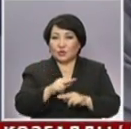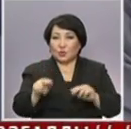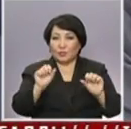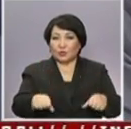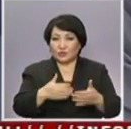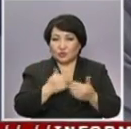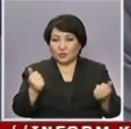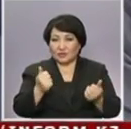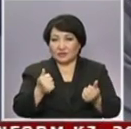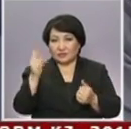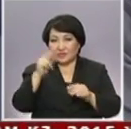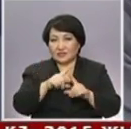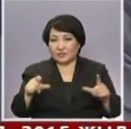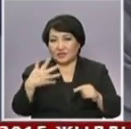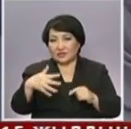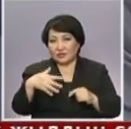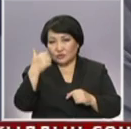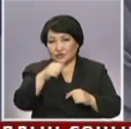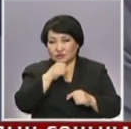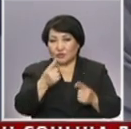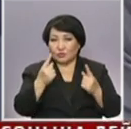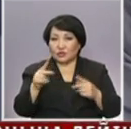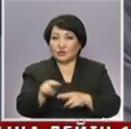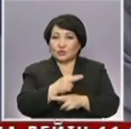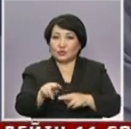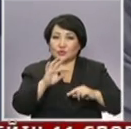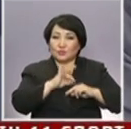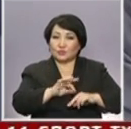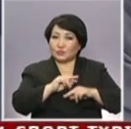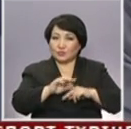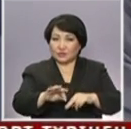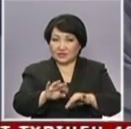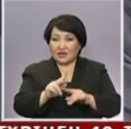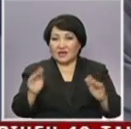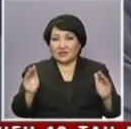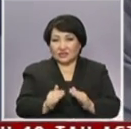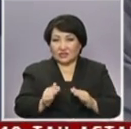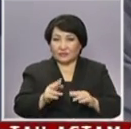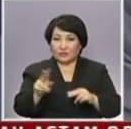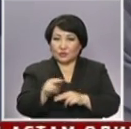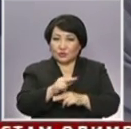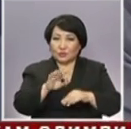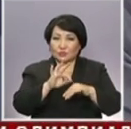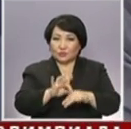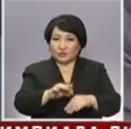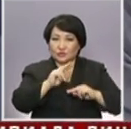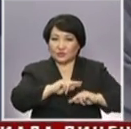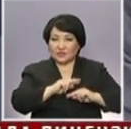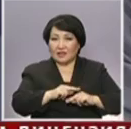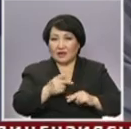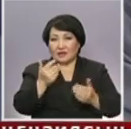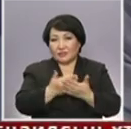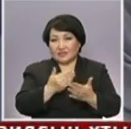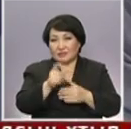Мектепке 50 жыл, күрделі жөндеу жұмыстары жүргізілмеген, кішігірім жөндеу жұмыстарын жүргіздік. Мәселен, жылу құбырларын қалпына келтірдік.